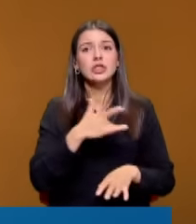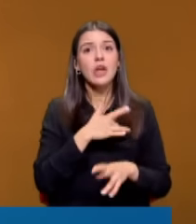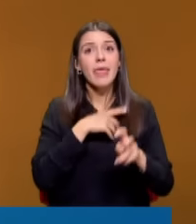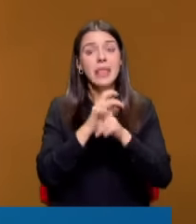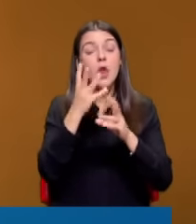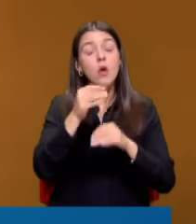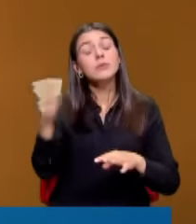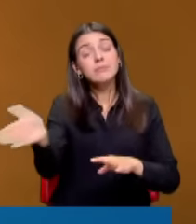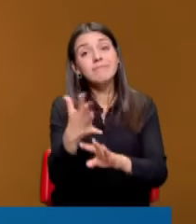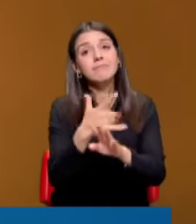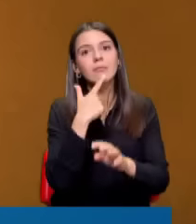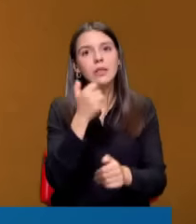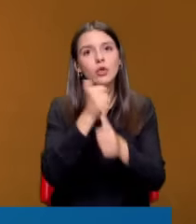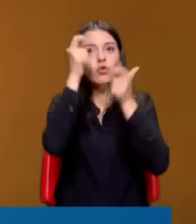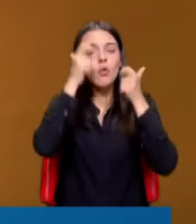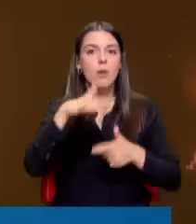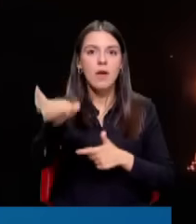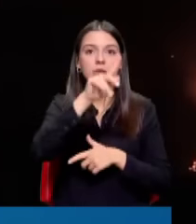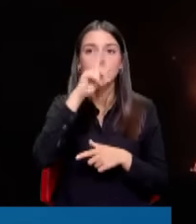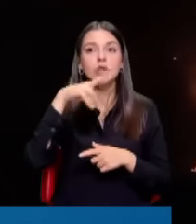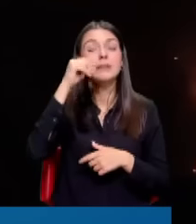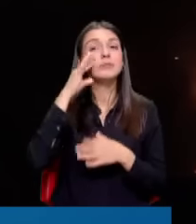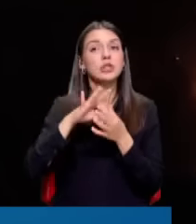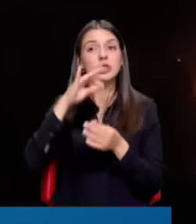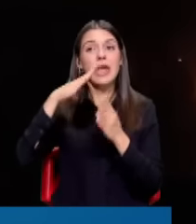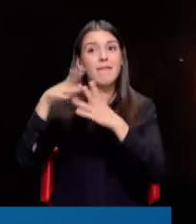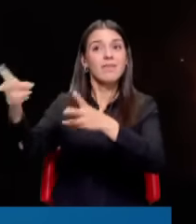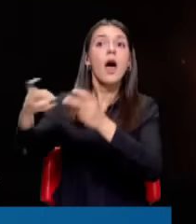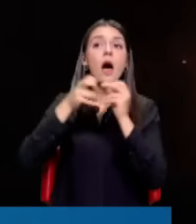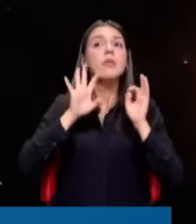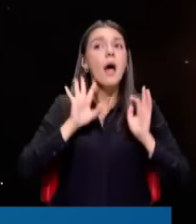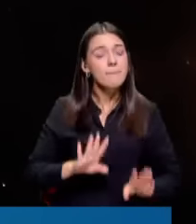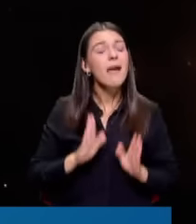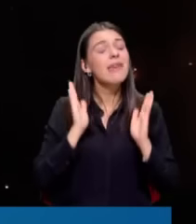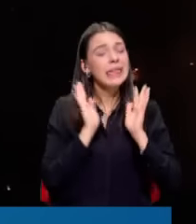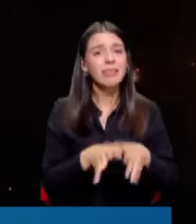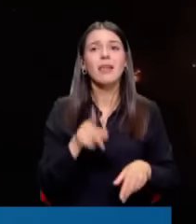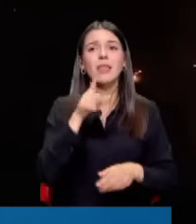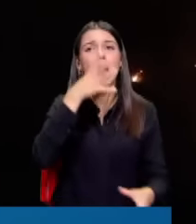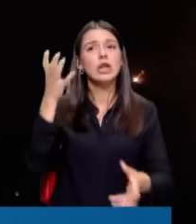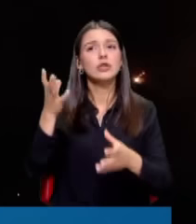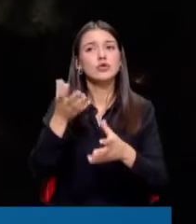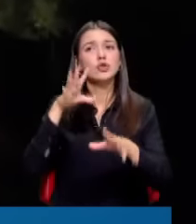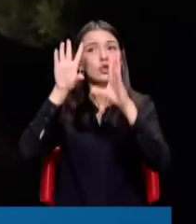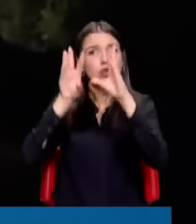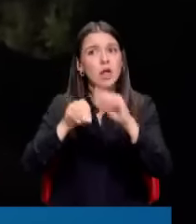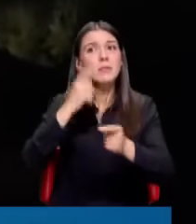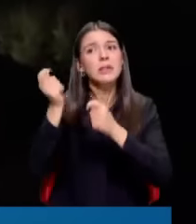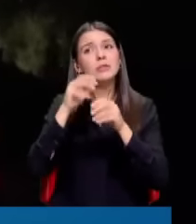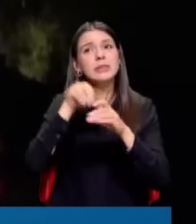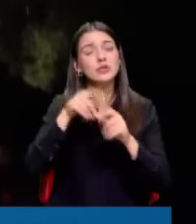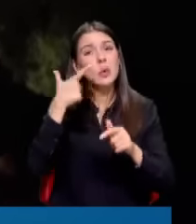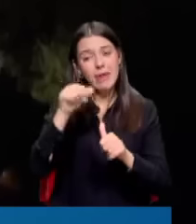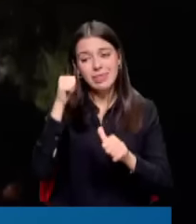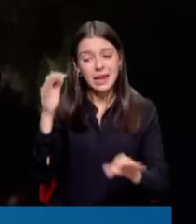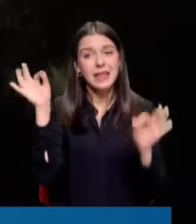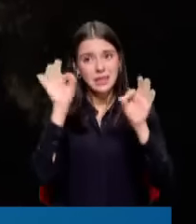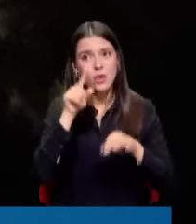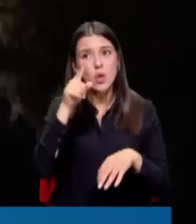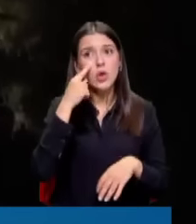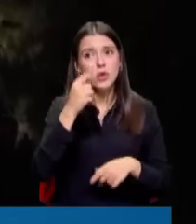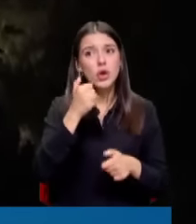uzaklaştırıldı görevliler tarafından. 170 kişi tahliye edildi ama yine de söndürme çalışmalarına katılmak için döndüler köylerine. Onlara göre